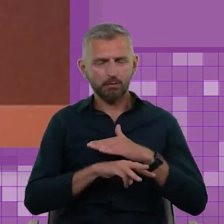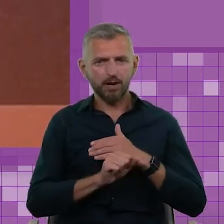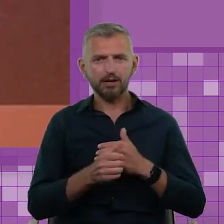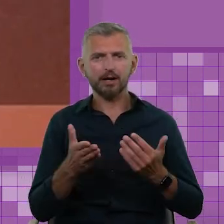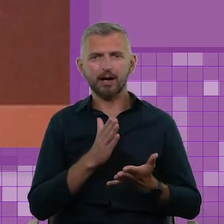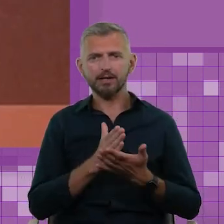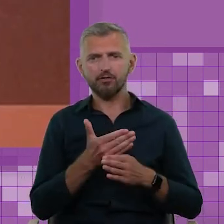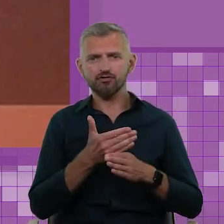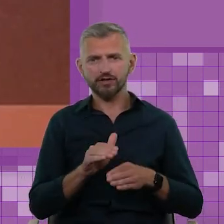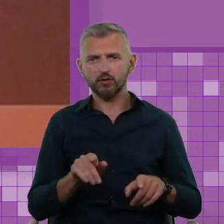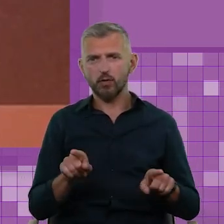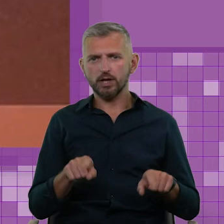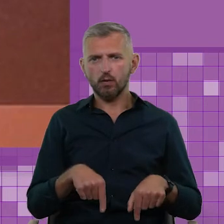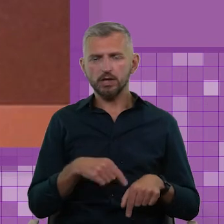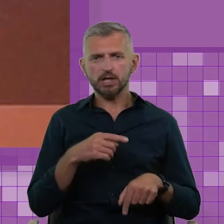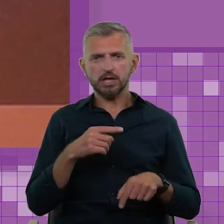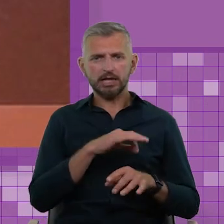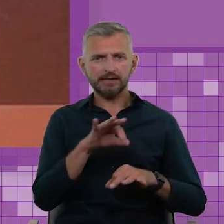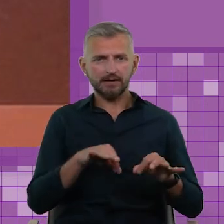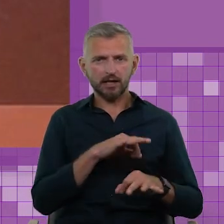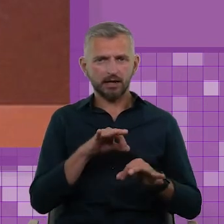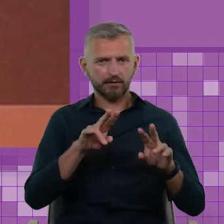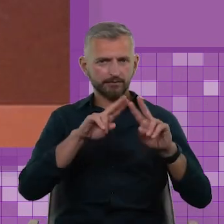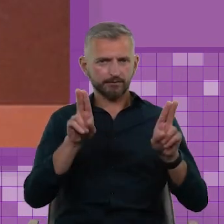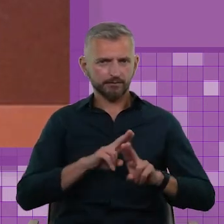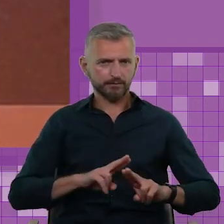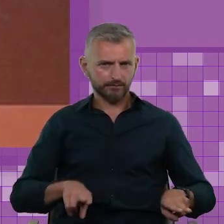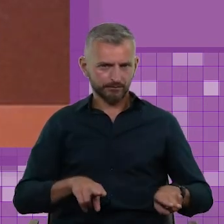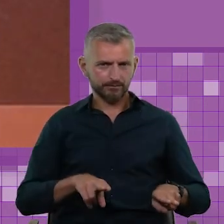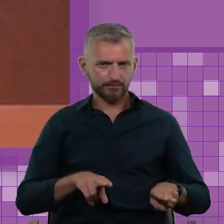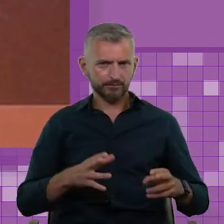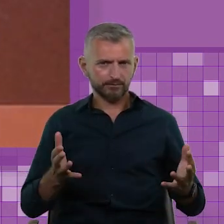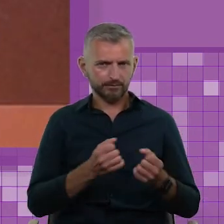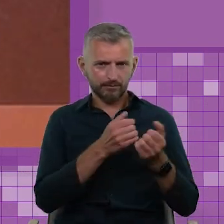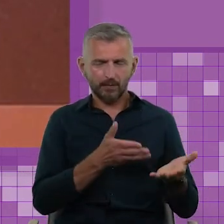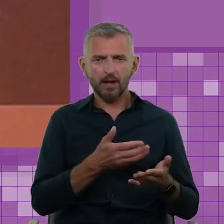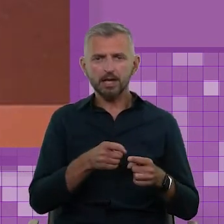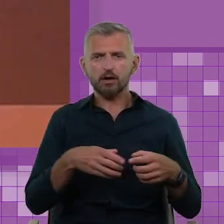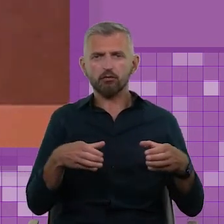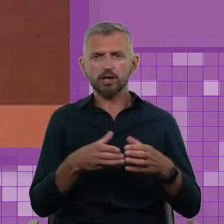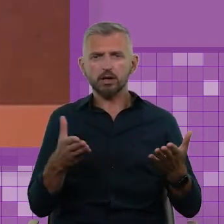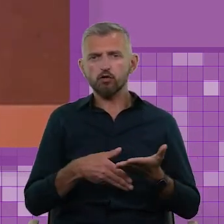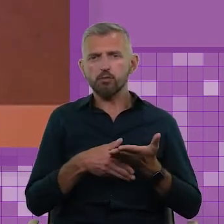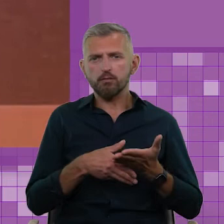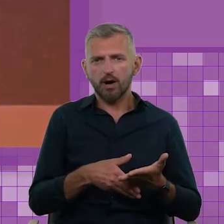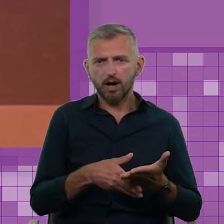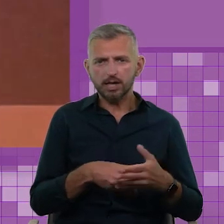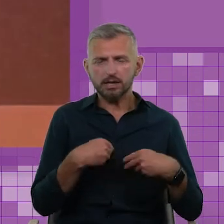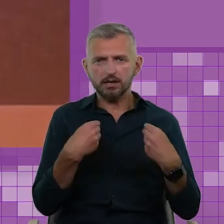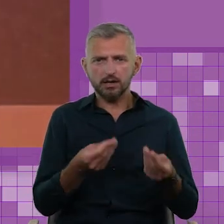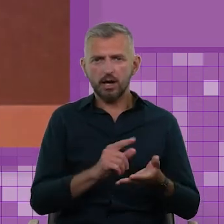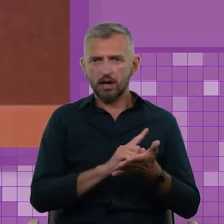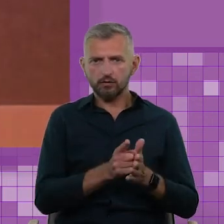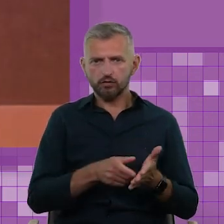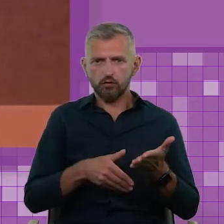є частиною також ініціативи International Rescue Committee, тобто це комітет, який допомагає та надає